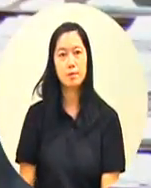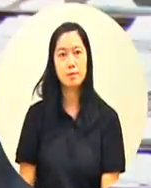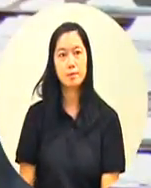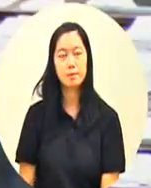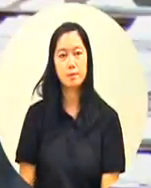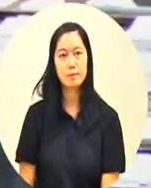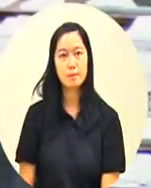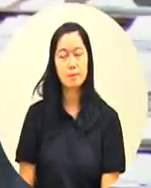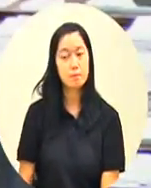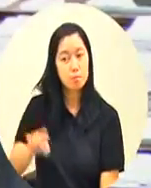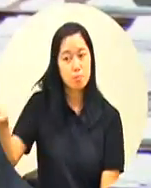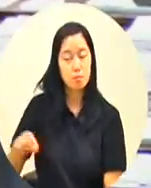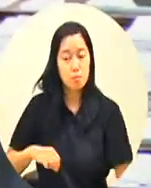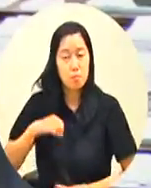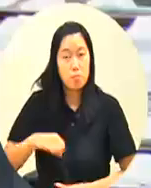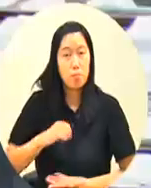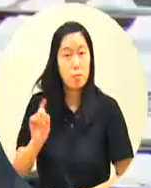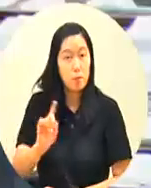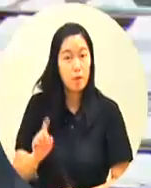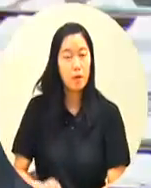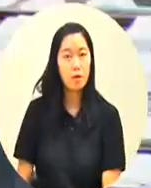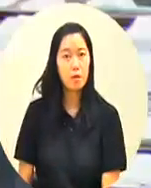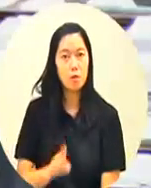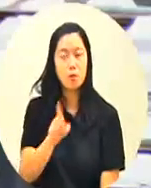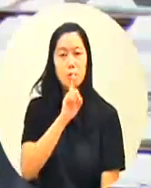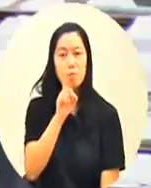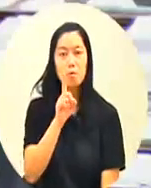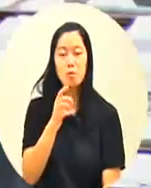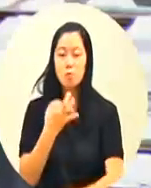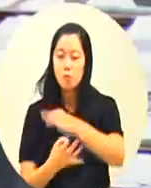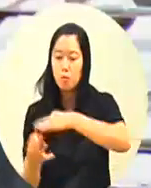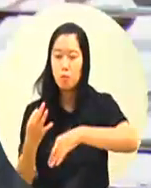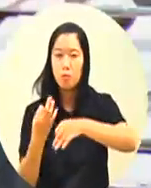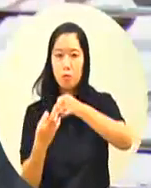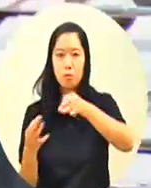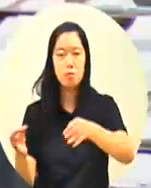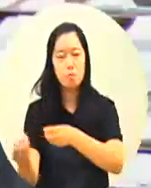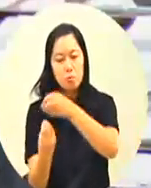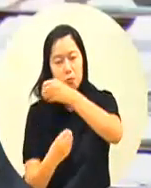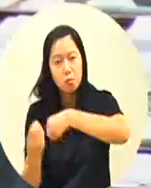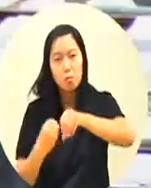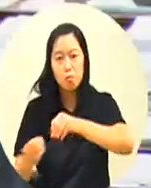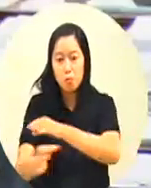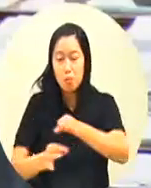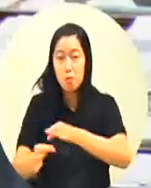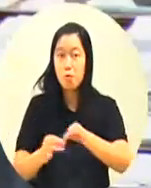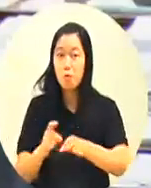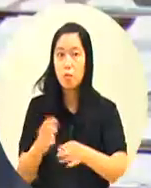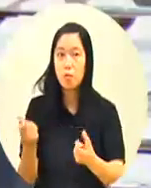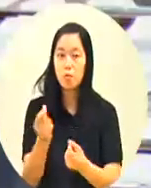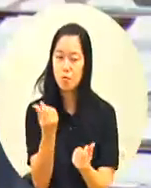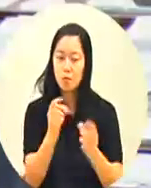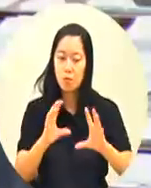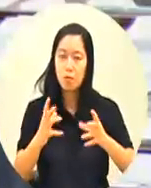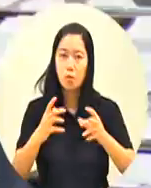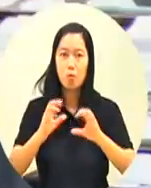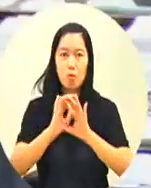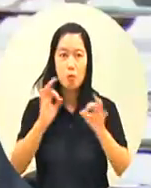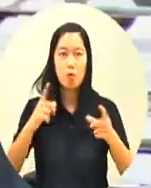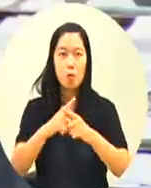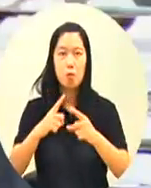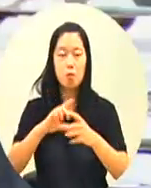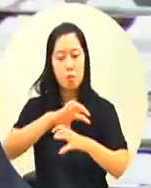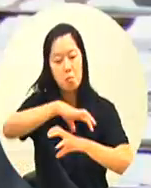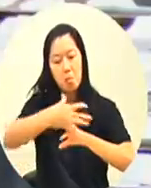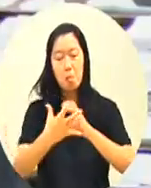他们最担心的就是你只是把循环经济包装的一个石化业，在就像国光石化在包装一个这样进来，他